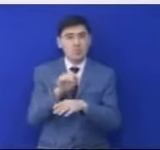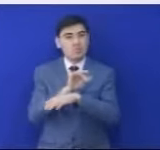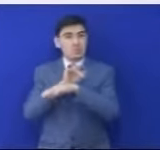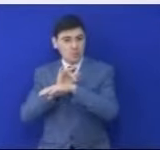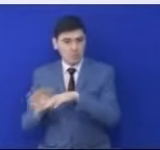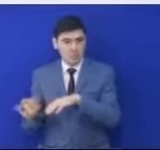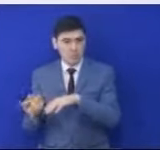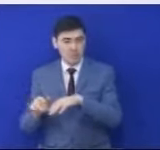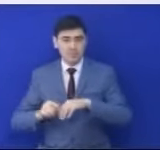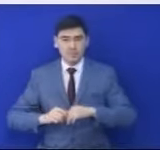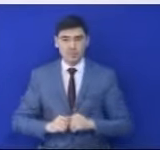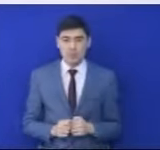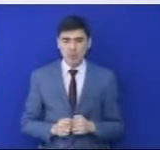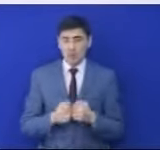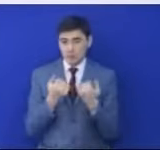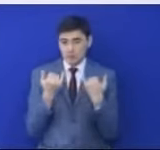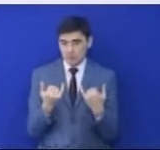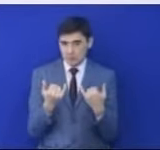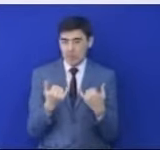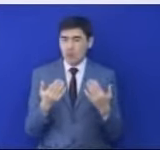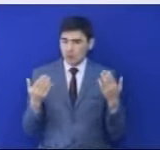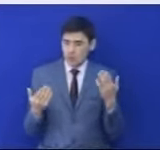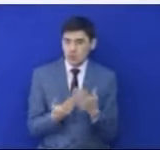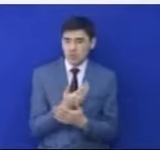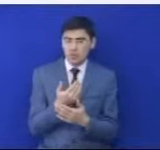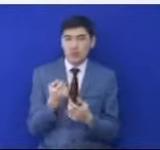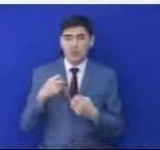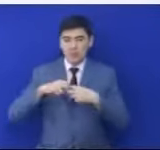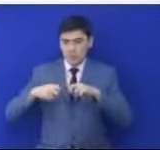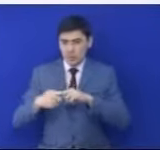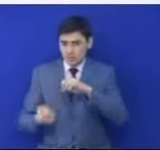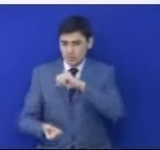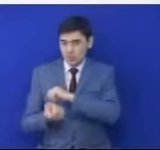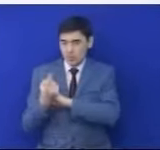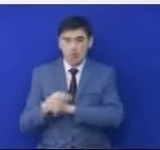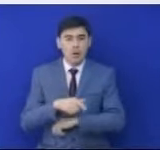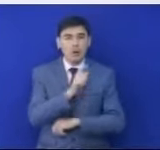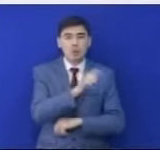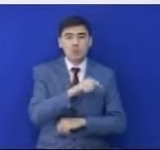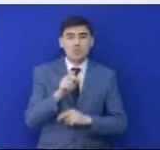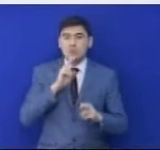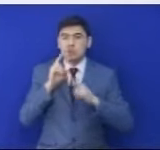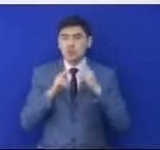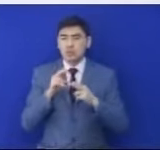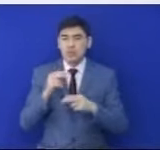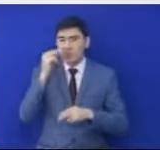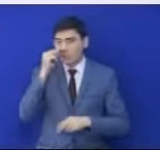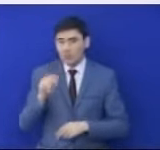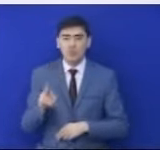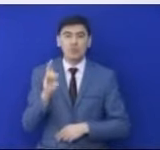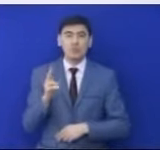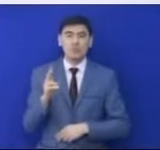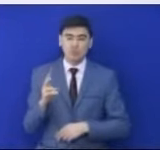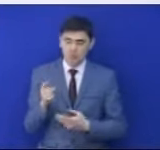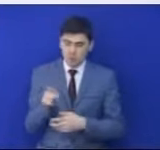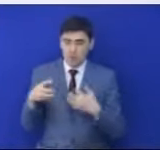ірі қараның дертті болуы тұрғындардың салақтығынан деп отыр. Қала әкімінің ауыл халқы алдындағы есебінде көтерілген түйткіл алда қалай